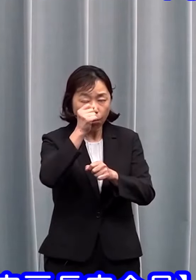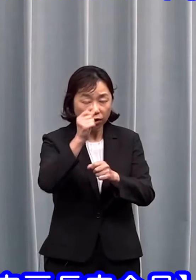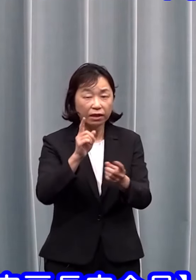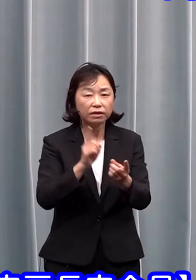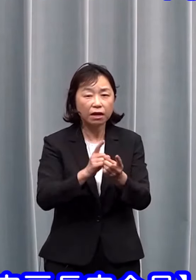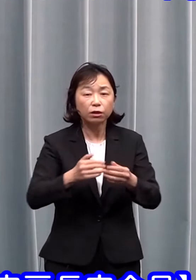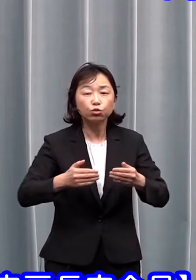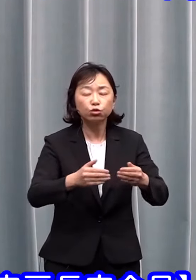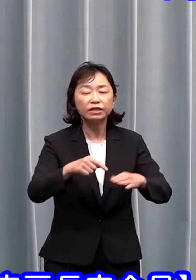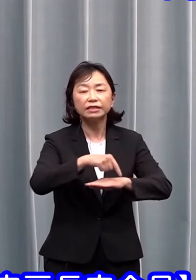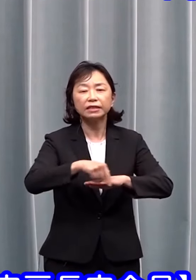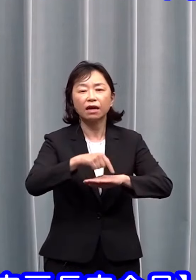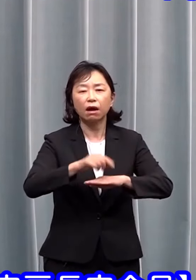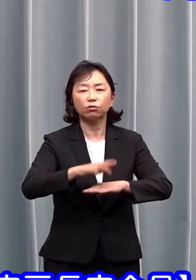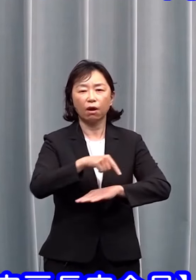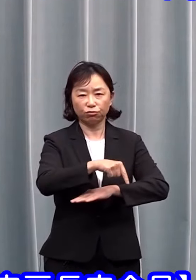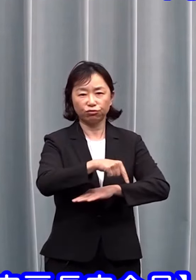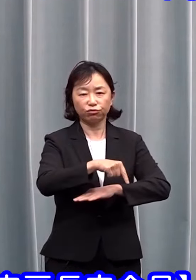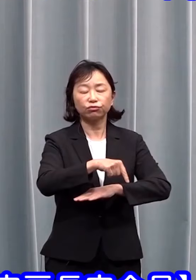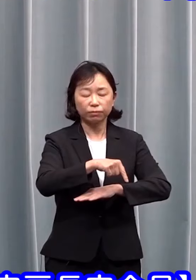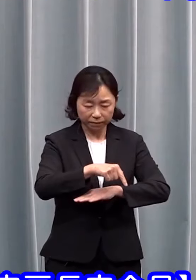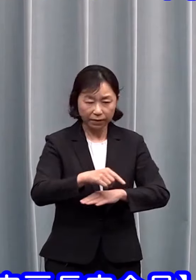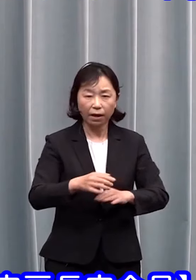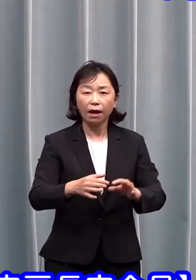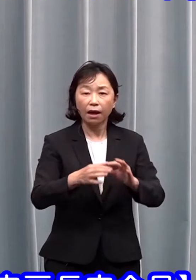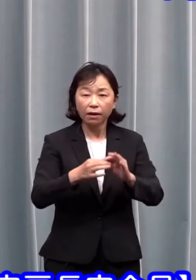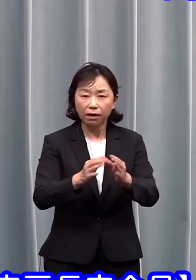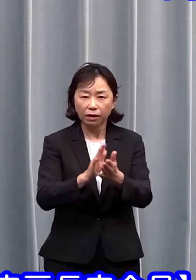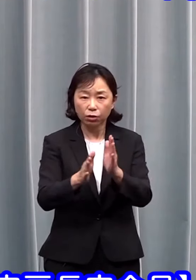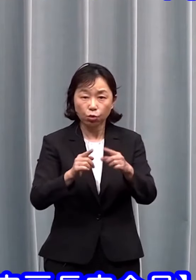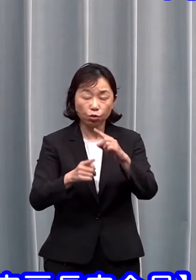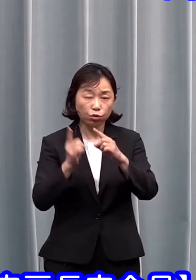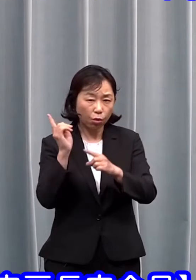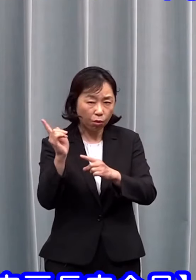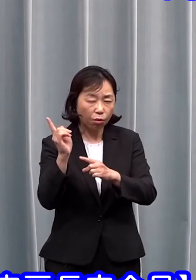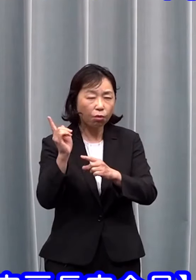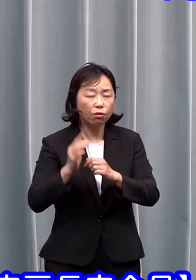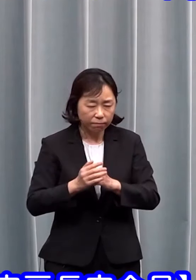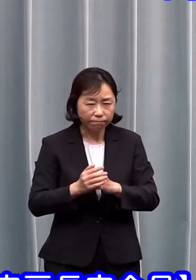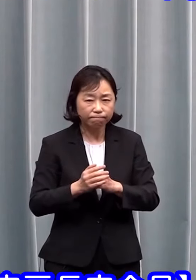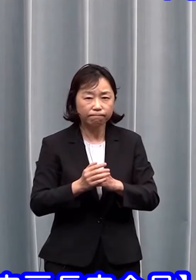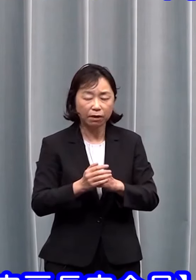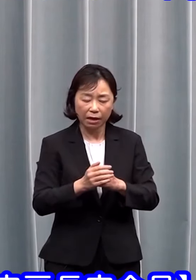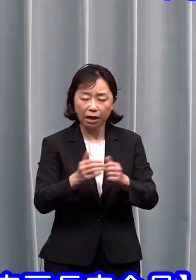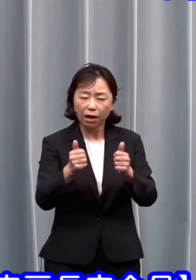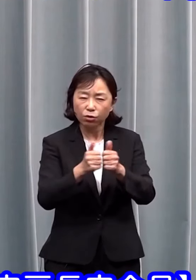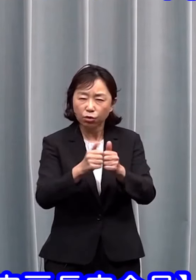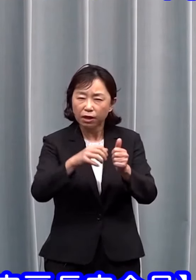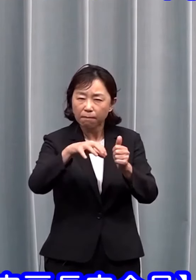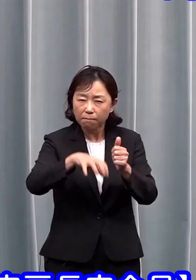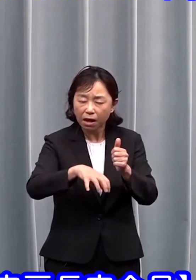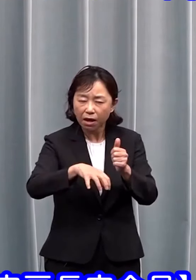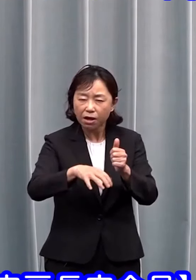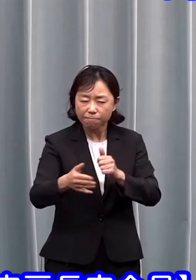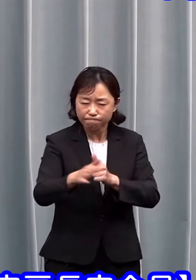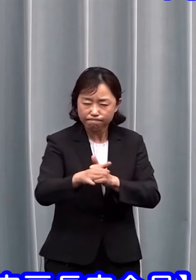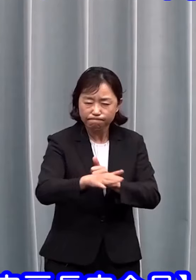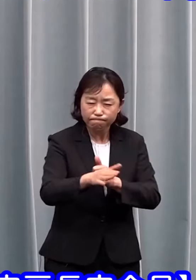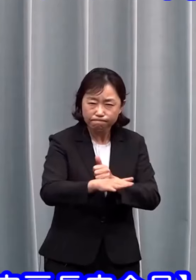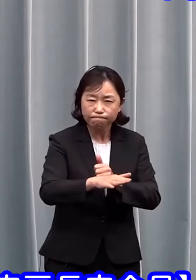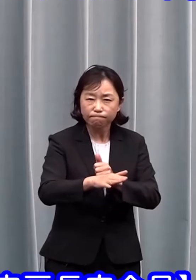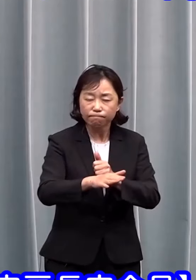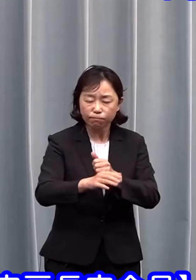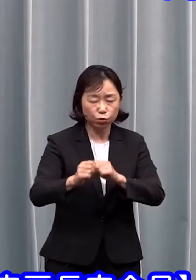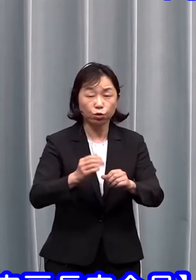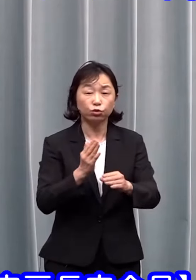して関係省庁が連携をしまして相談機関、専門医療機関の整備等の取り組みを進めておるところでござい